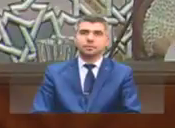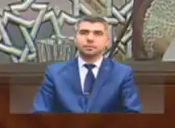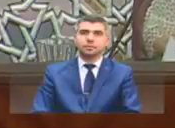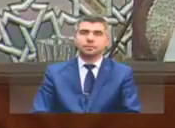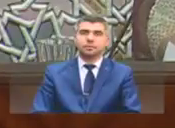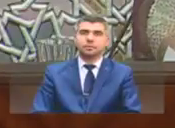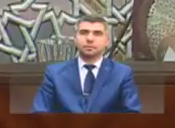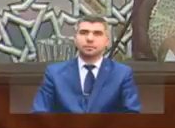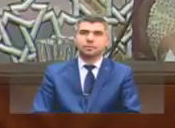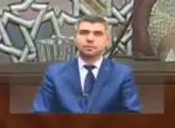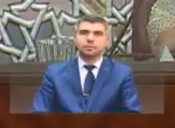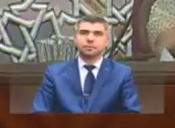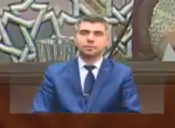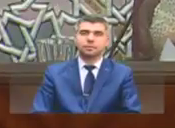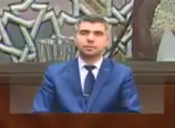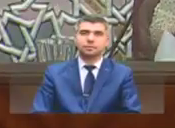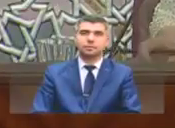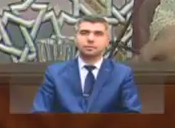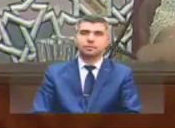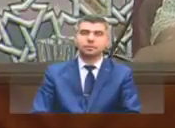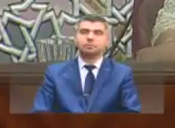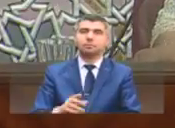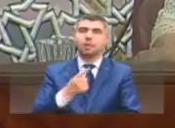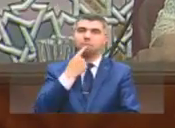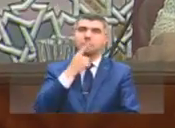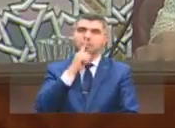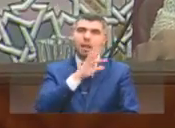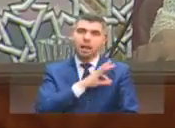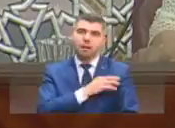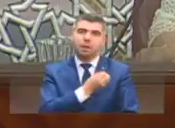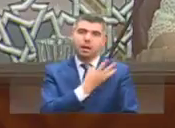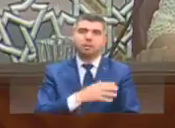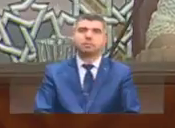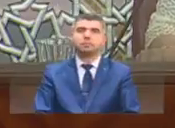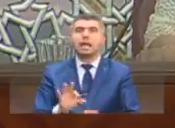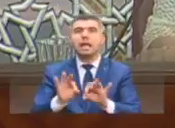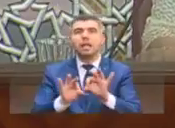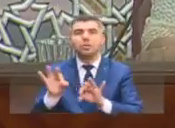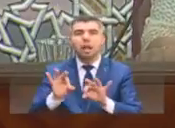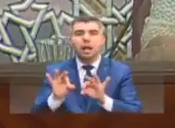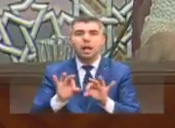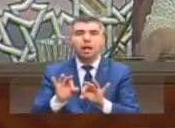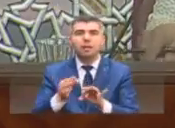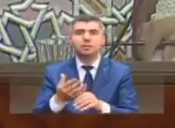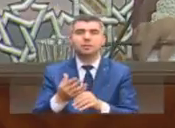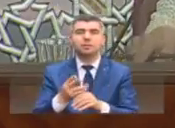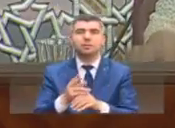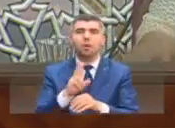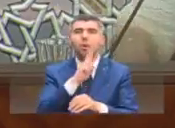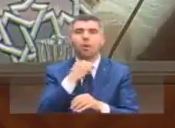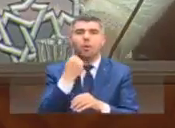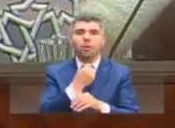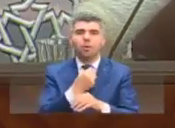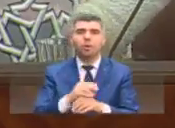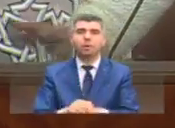الإخوان في الفريق. بسم الله الرحمن الرحيم. ما هي الإجراءات المتخذة من طرف حكومتكم؟